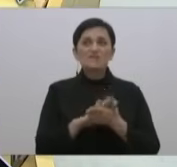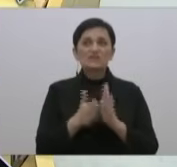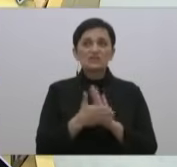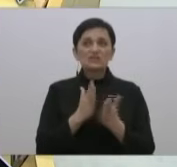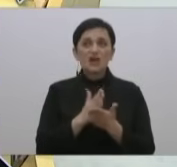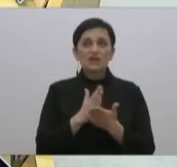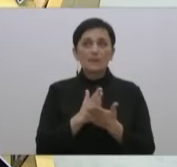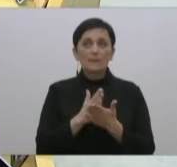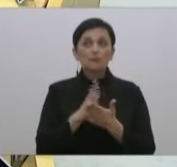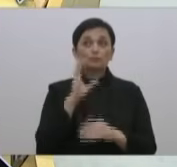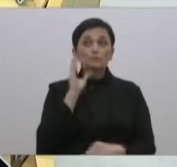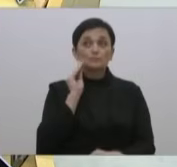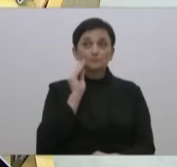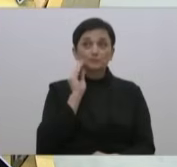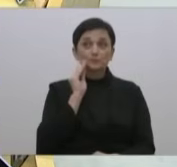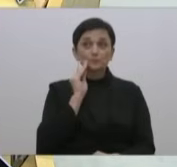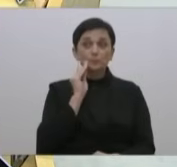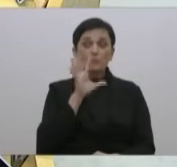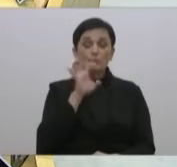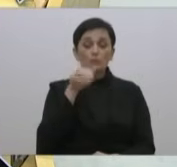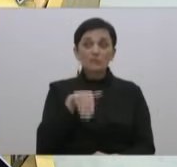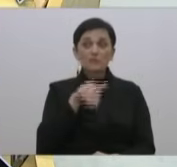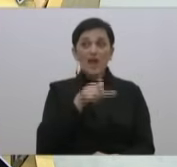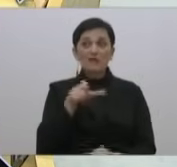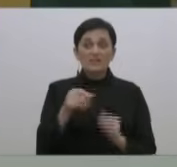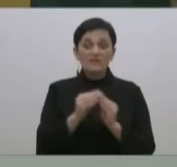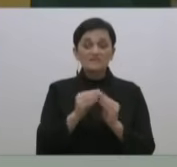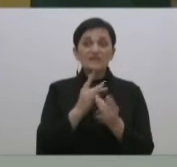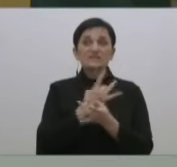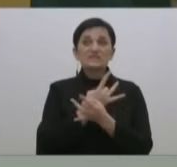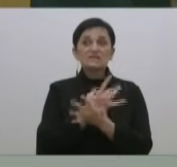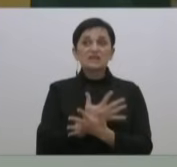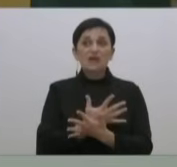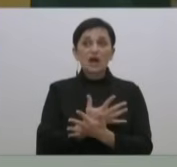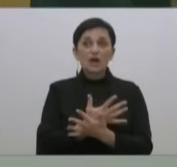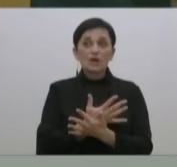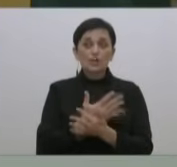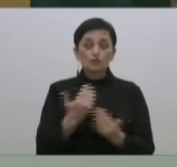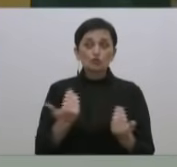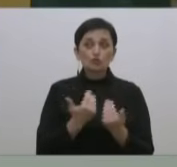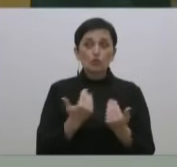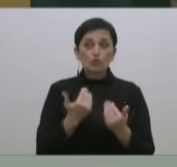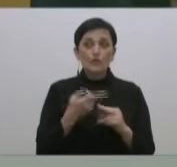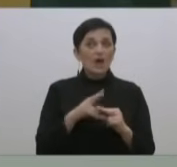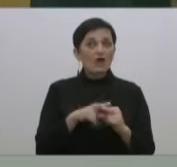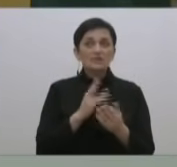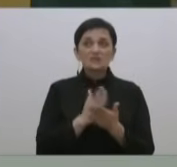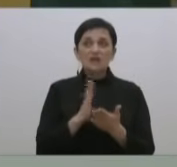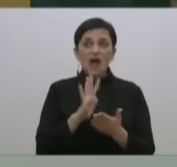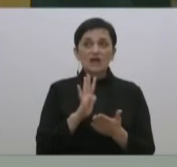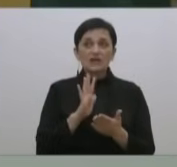ვითარება, იმიტომ რომ როდესაც 9 მილიონი ადამიანი ისევ სიღარიბის ფონზე ცხოვრობს, რა თქმა უნდა, ეს არ